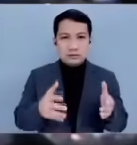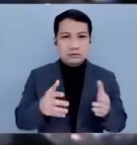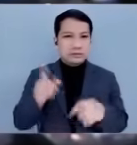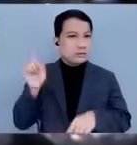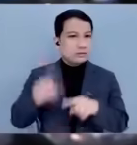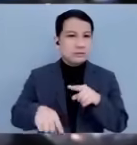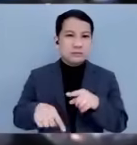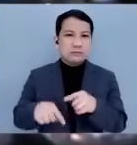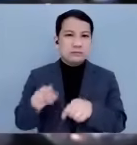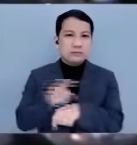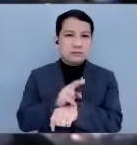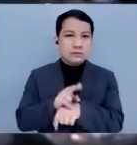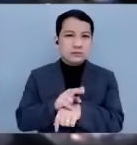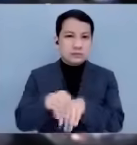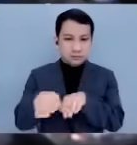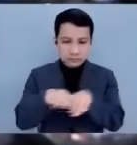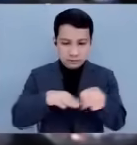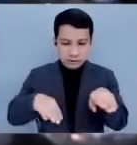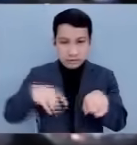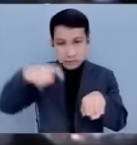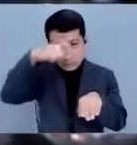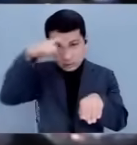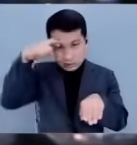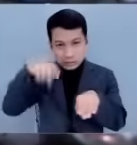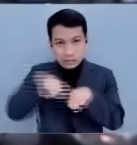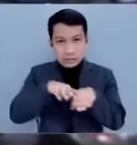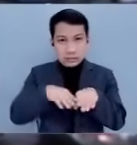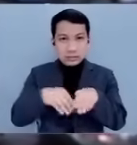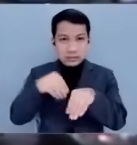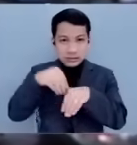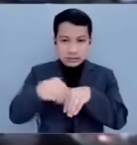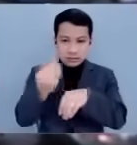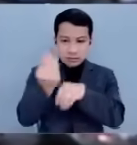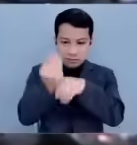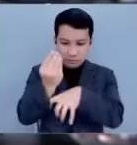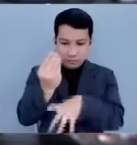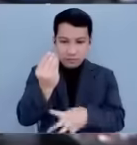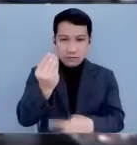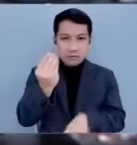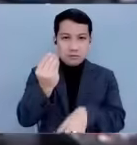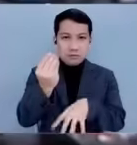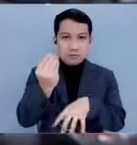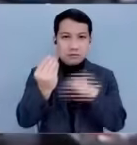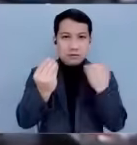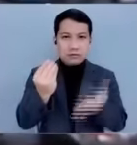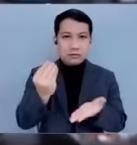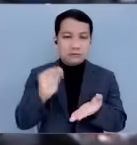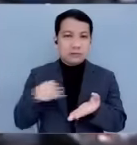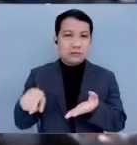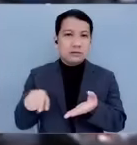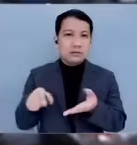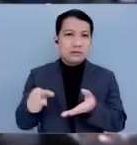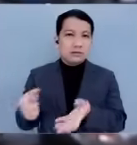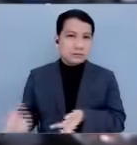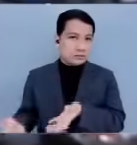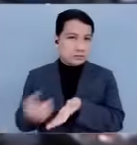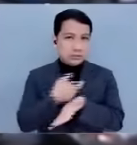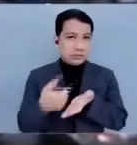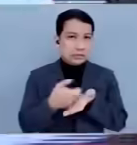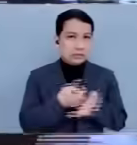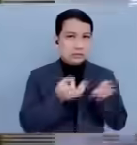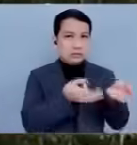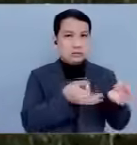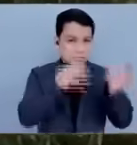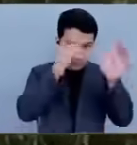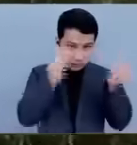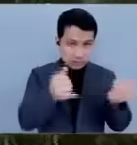na bumitak ang lupa, malalagot ang ugat ng palay, mamamatay na siya. So ang ginawa ng mga yari, pinakain na lang sa kalabaw yung kanilang mga palayan para